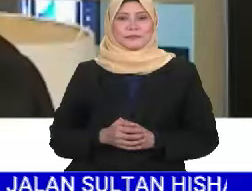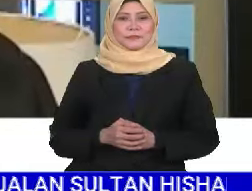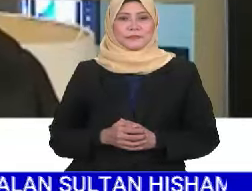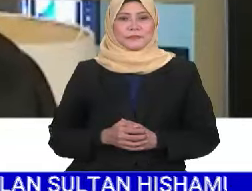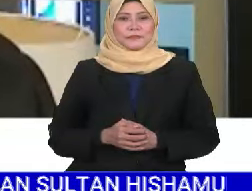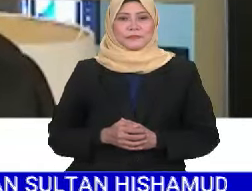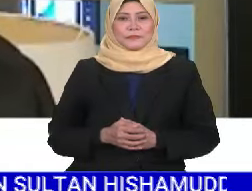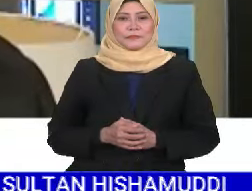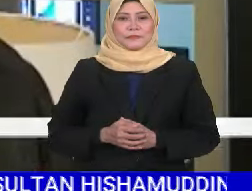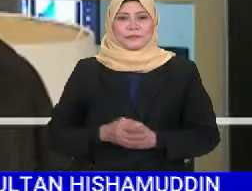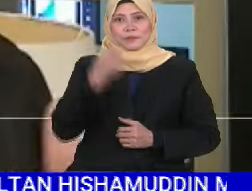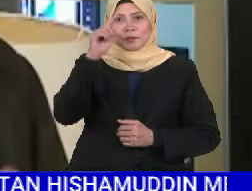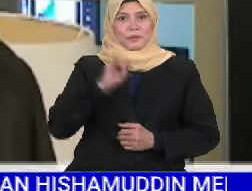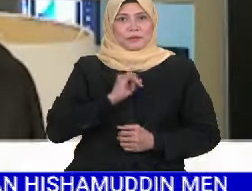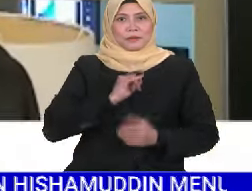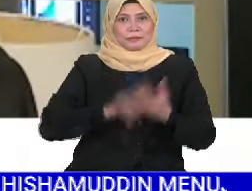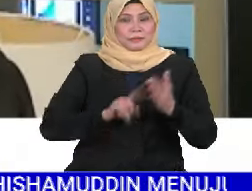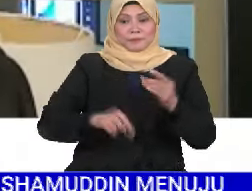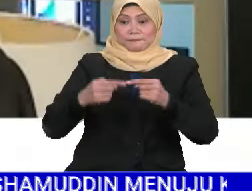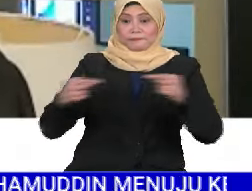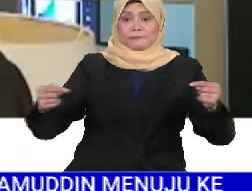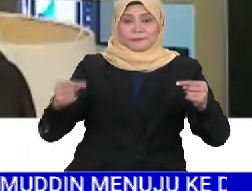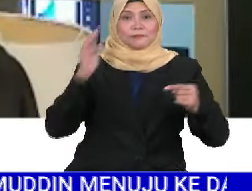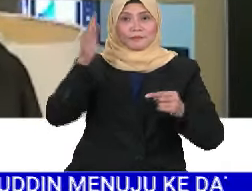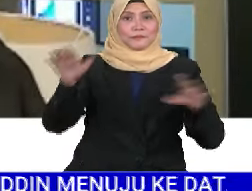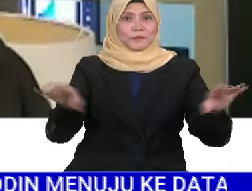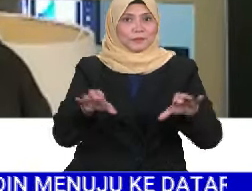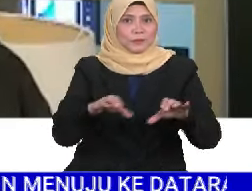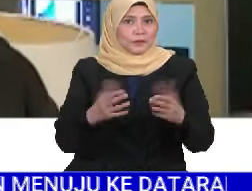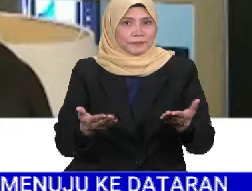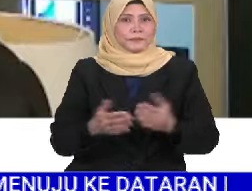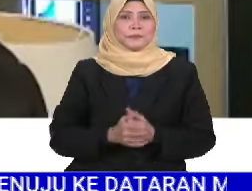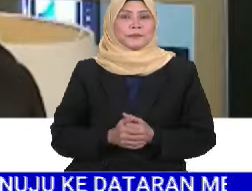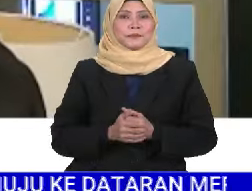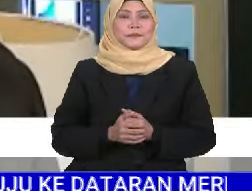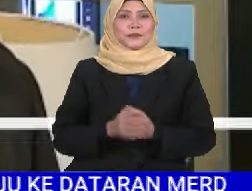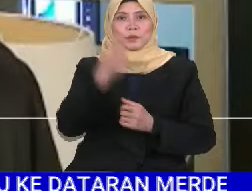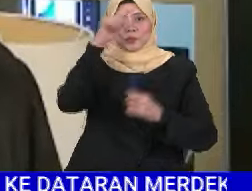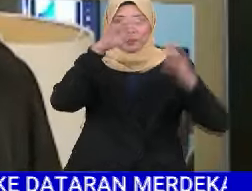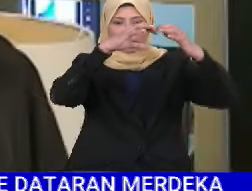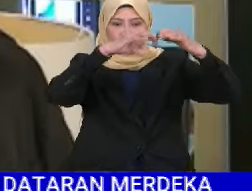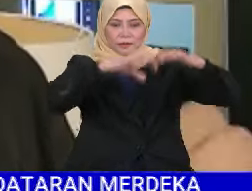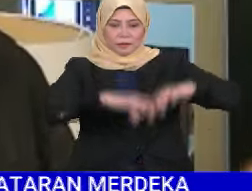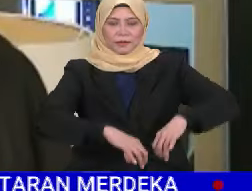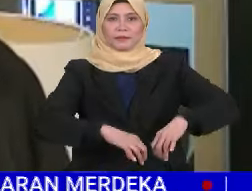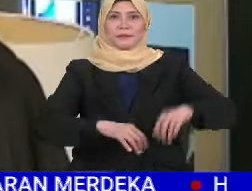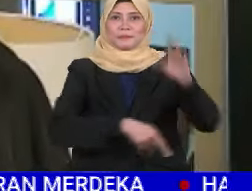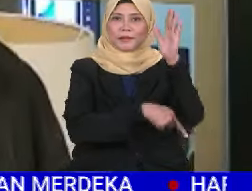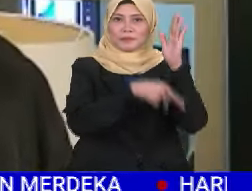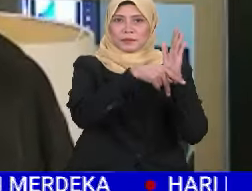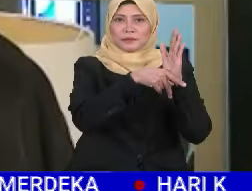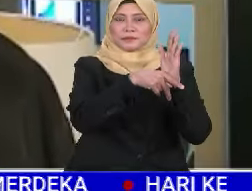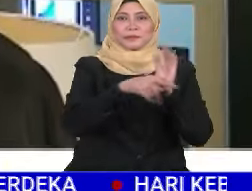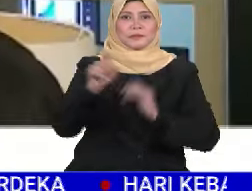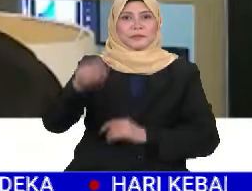saya, melihat apa jua keputusan yang akan dilakukan berkenaan dengan pembubaran parlimen, sudah pasti